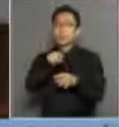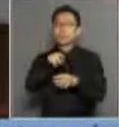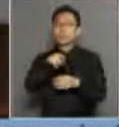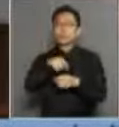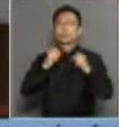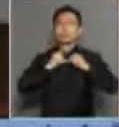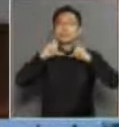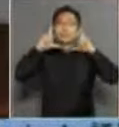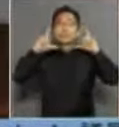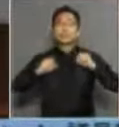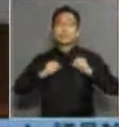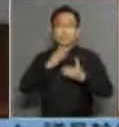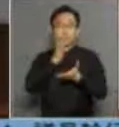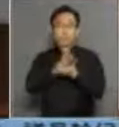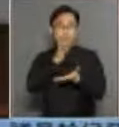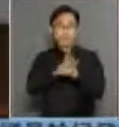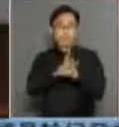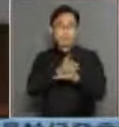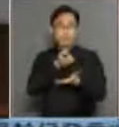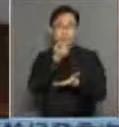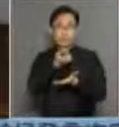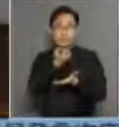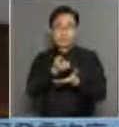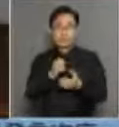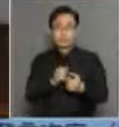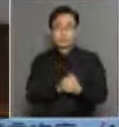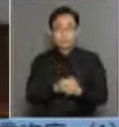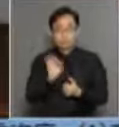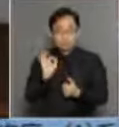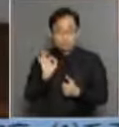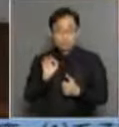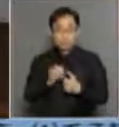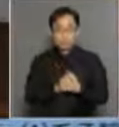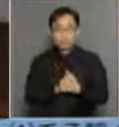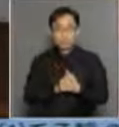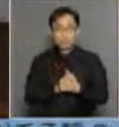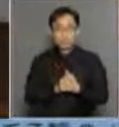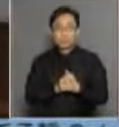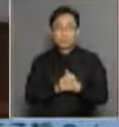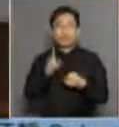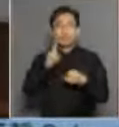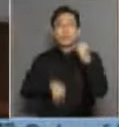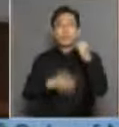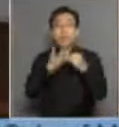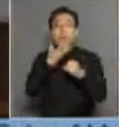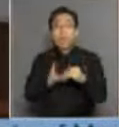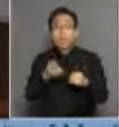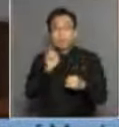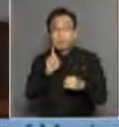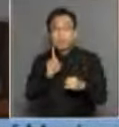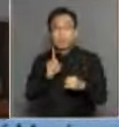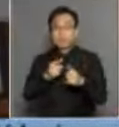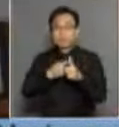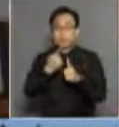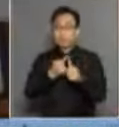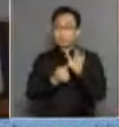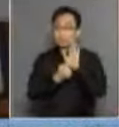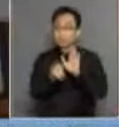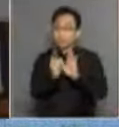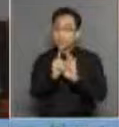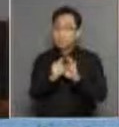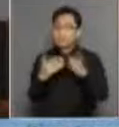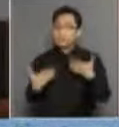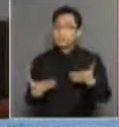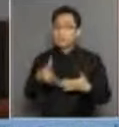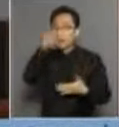政府唔同嘅意見 ，OK， 造成一個惡劣嘅後果，造成一個先例，令到而家啲行